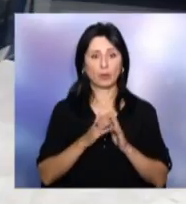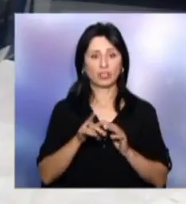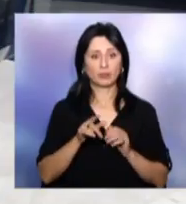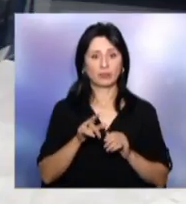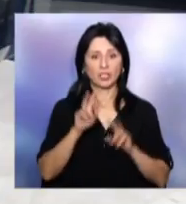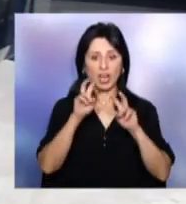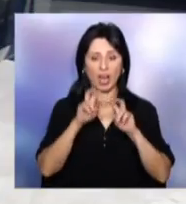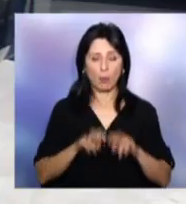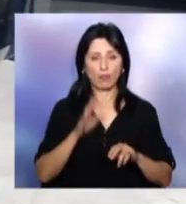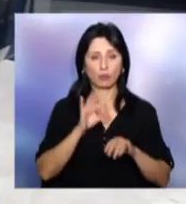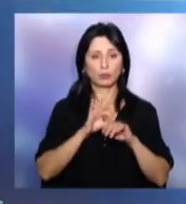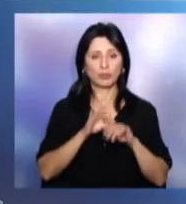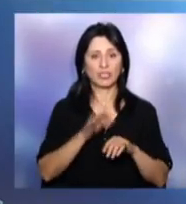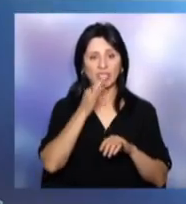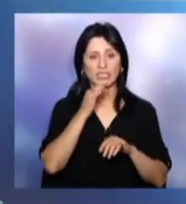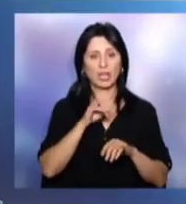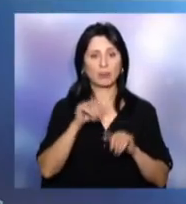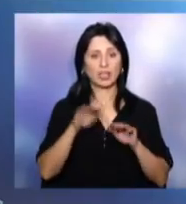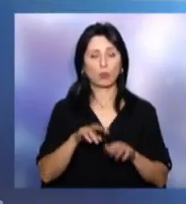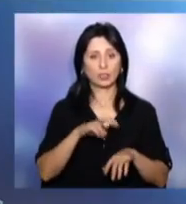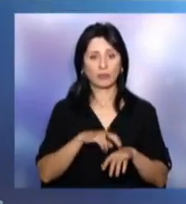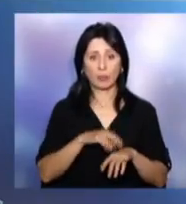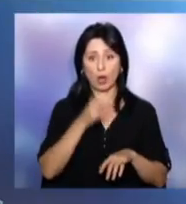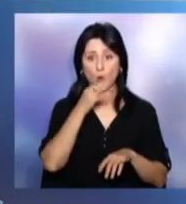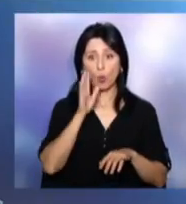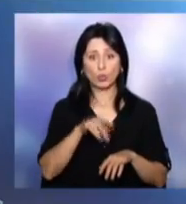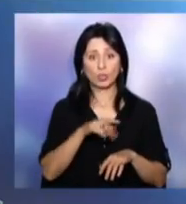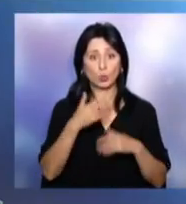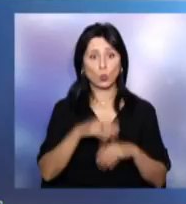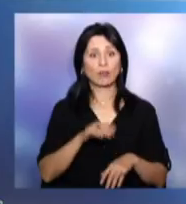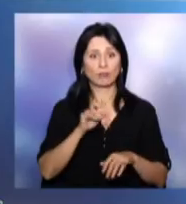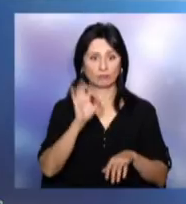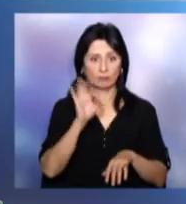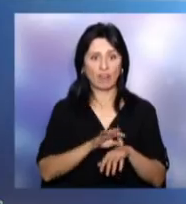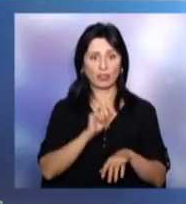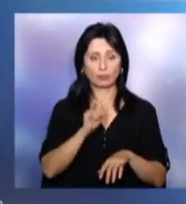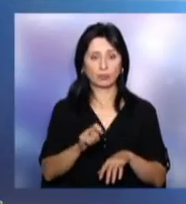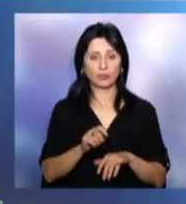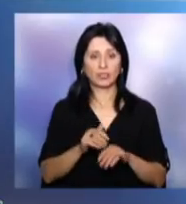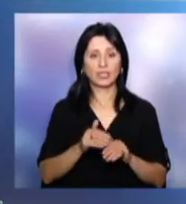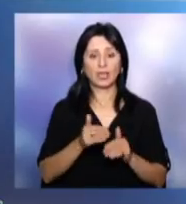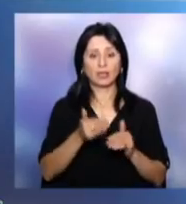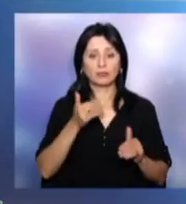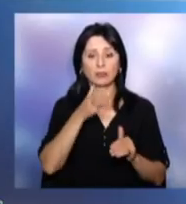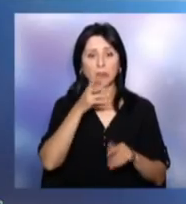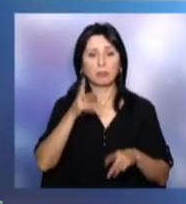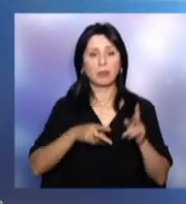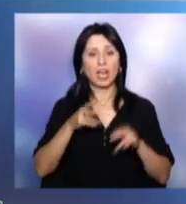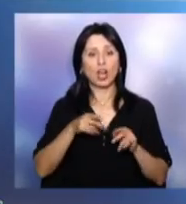მას გამოკვლევებს ჩაუტარებენ, სანამ მას დიაგნოზს დაუსვამენ. შემდეგ, როდესაც დიაგნოზი ისმევა, შეიძლება წინა საოპერაციო